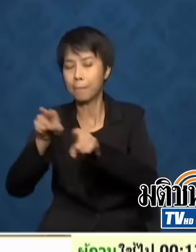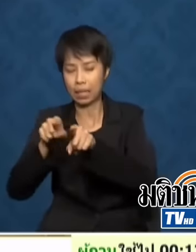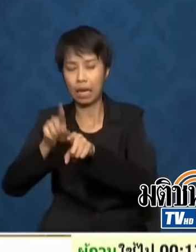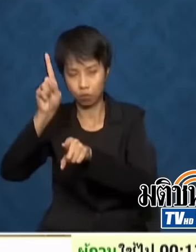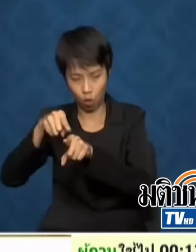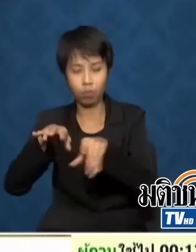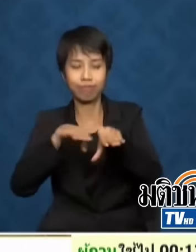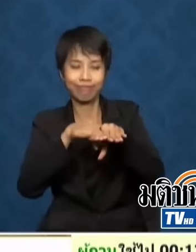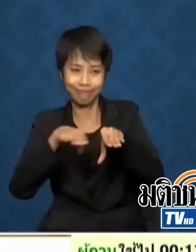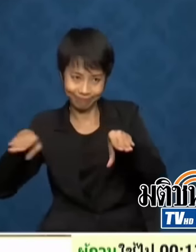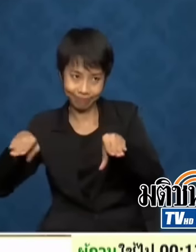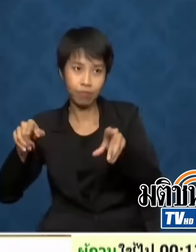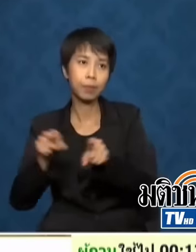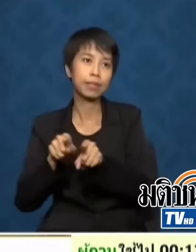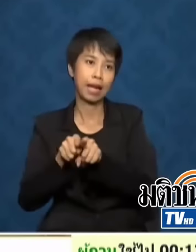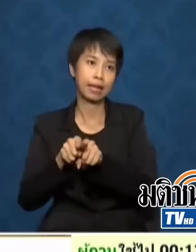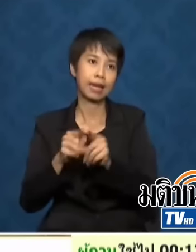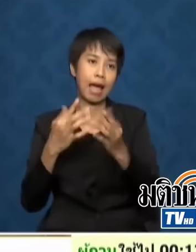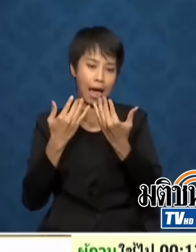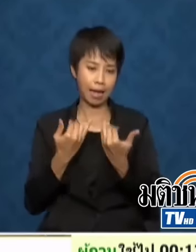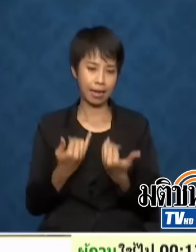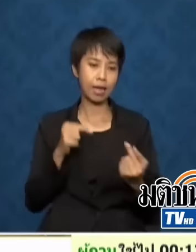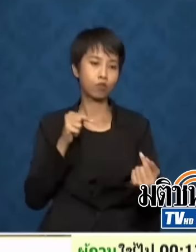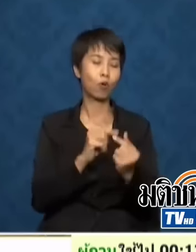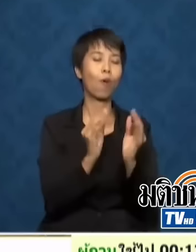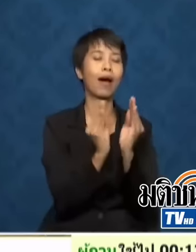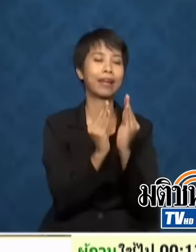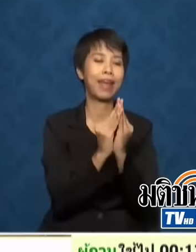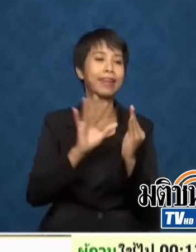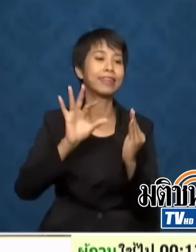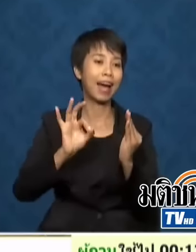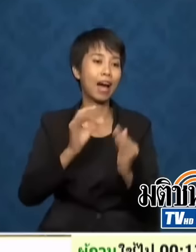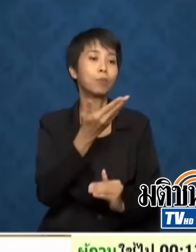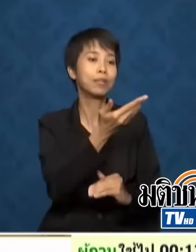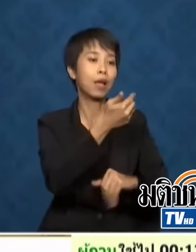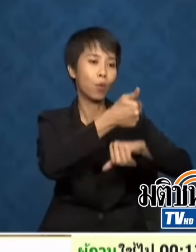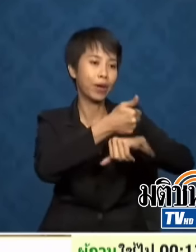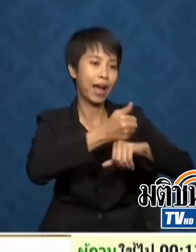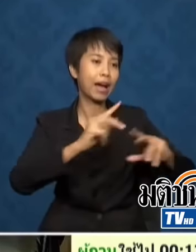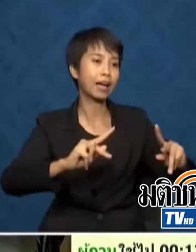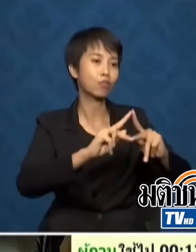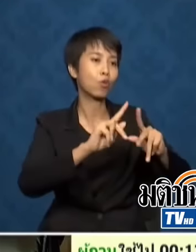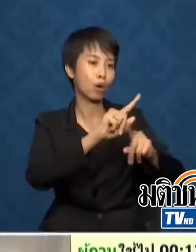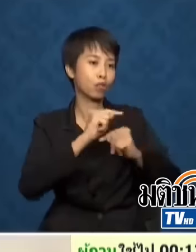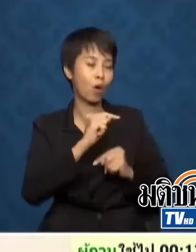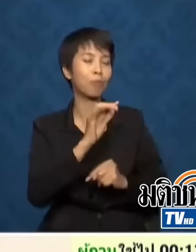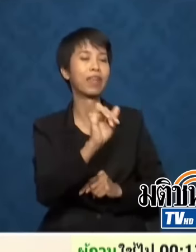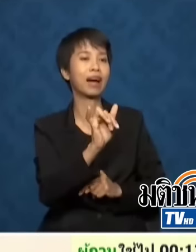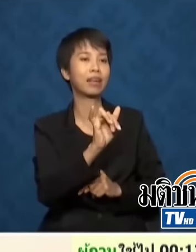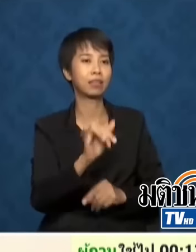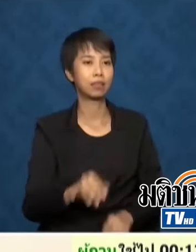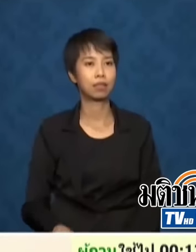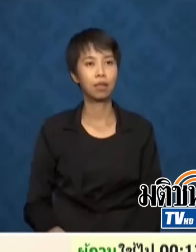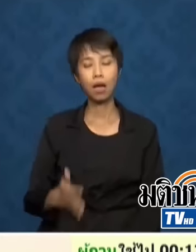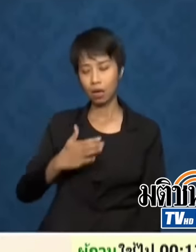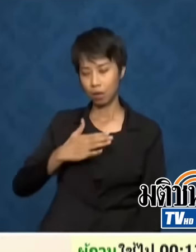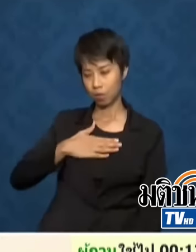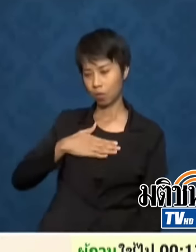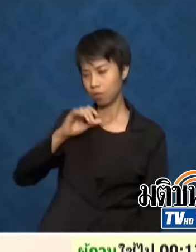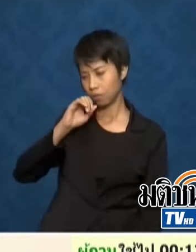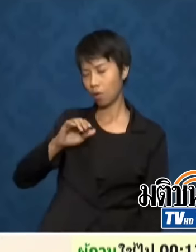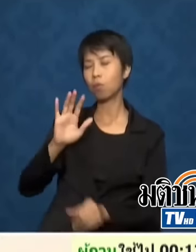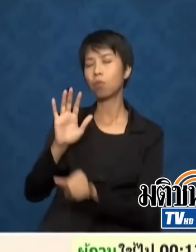ทีนี้เนี่ยในเรื่องของคะแนน9คะแนนเมื่อกี้ท่านรัฐมนตรีไม่ได้ตอบ อันนี้ผมคิดว่าพอแล้วครับนะเพราะว่าประเด็น